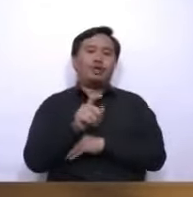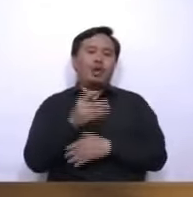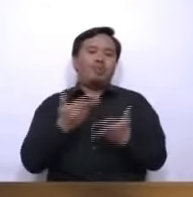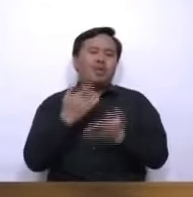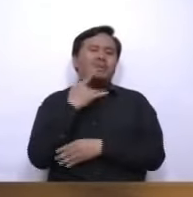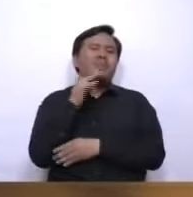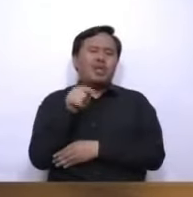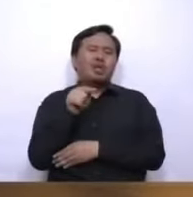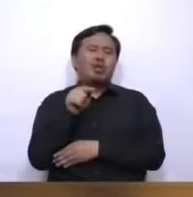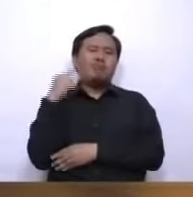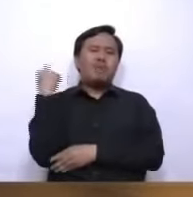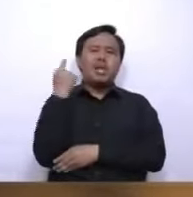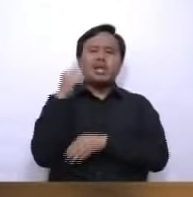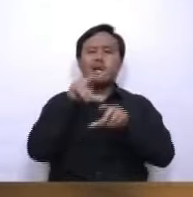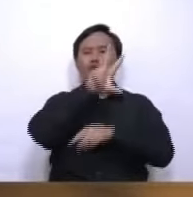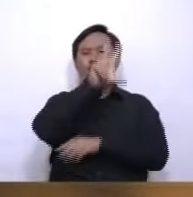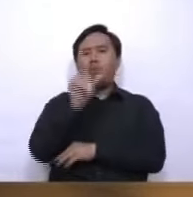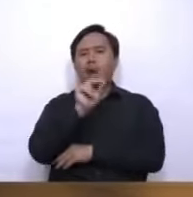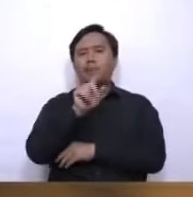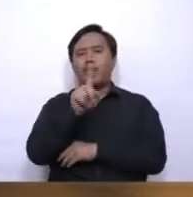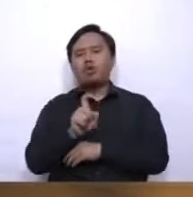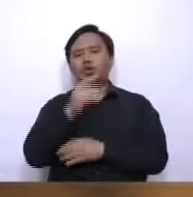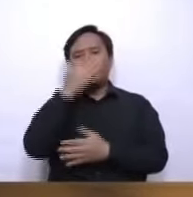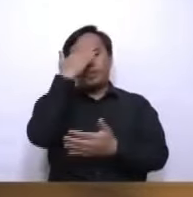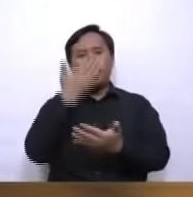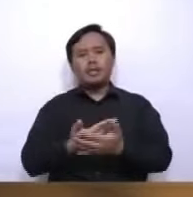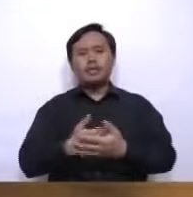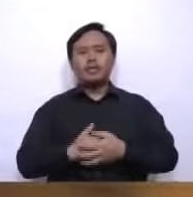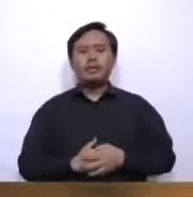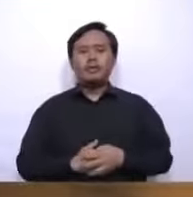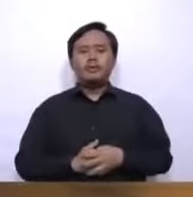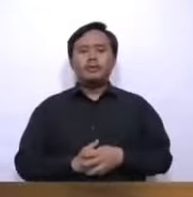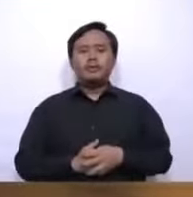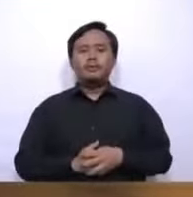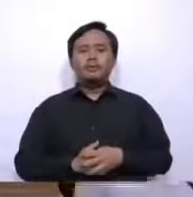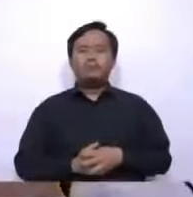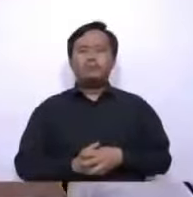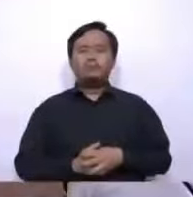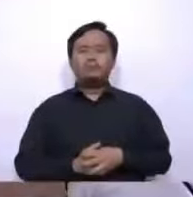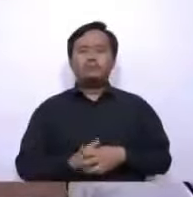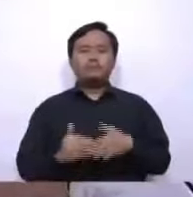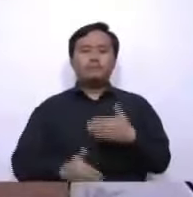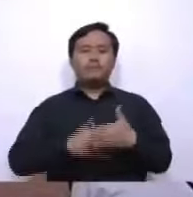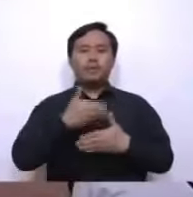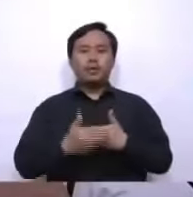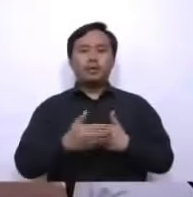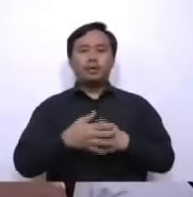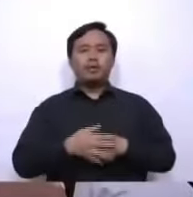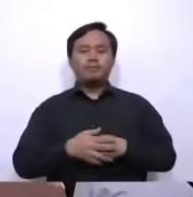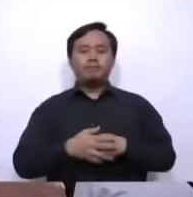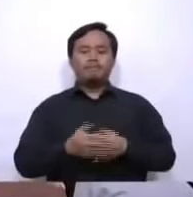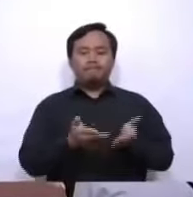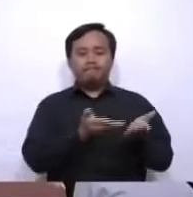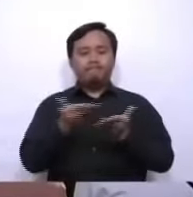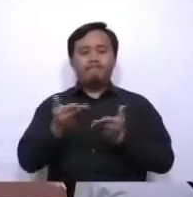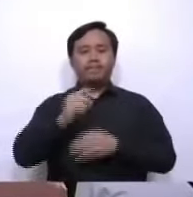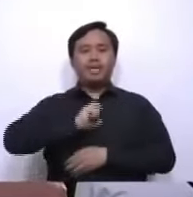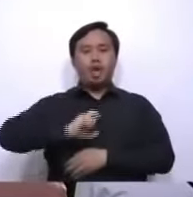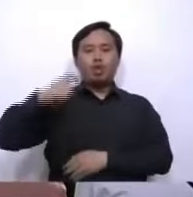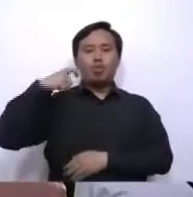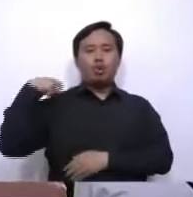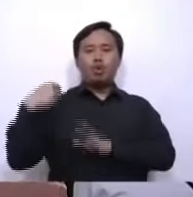harus dilakukan oleh pemerintah Provinsi Jawa Barat. Terima kasih. Baik. Berikutnya kami persilakan calon gubernur nomor